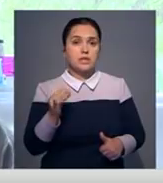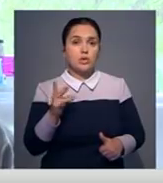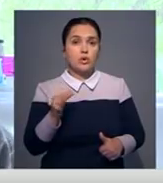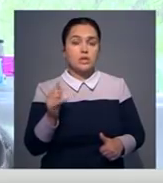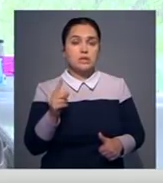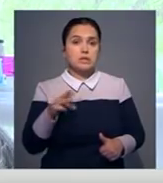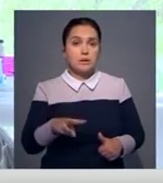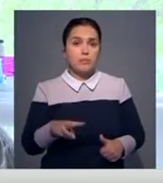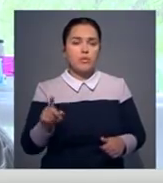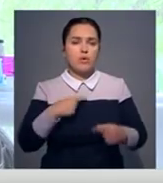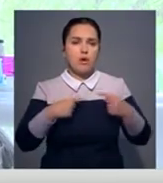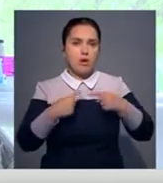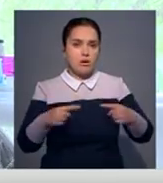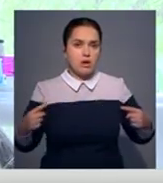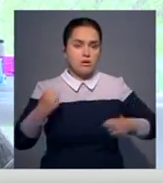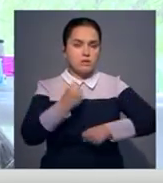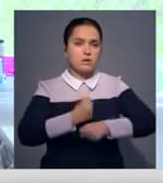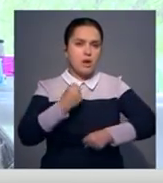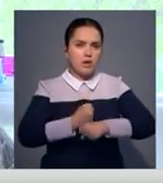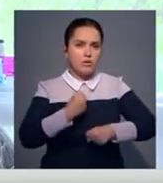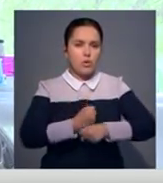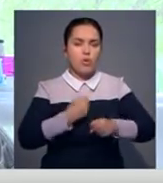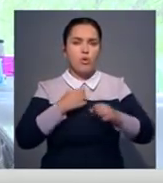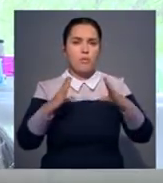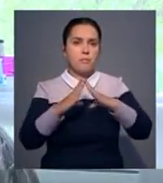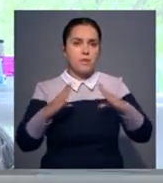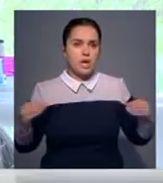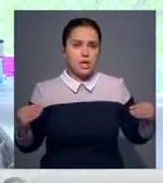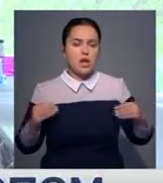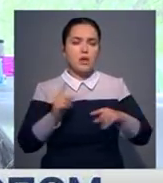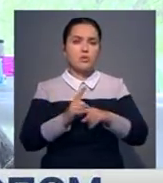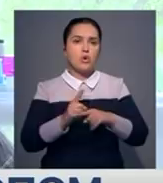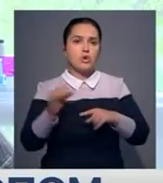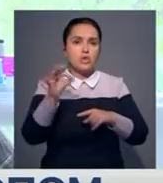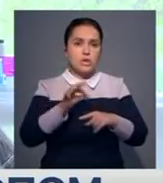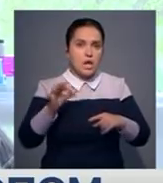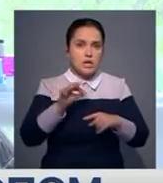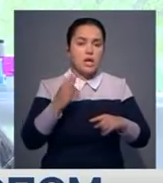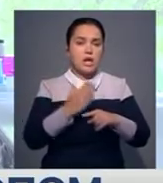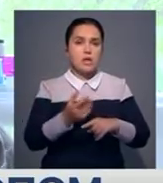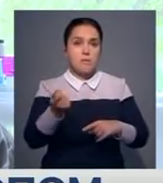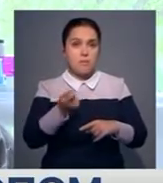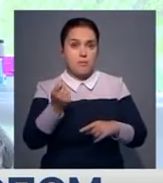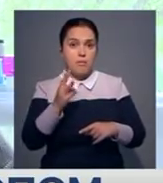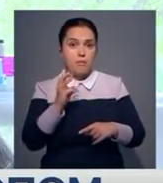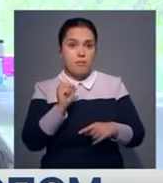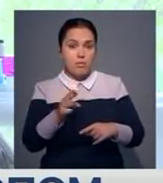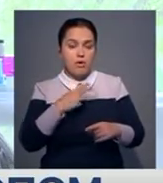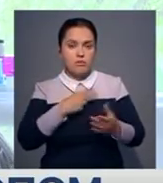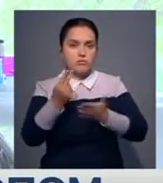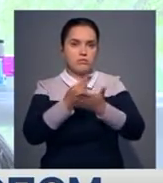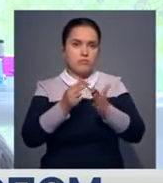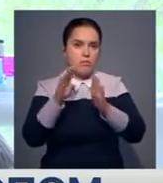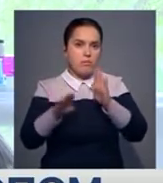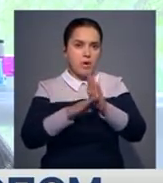их получилось разных. Там и пирамида, и конус, и шары, и цилиндры. В общем, 6, по-моему,